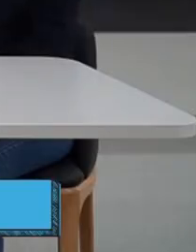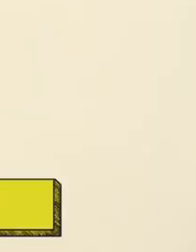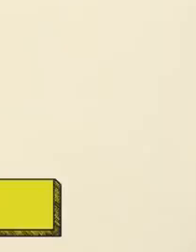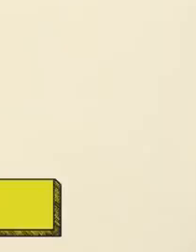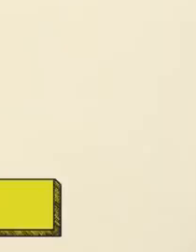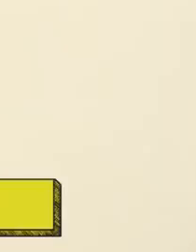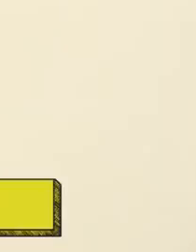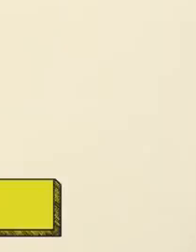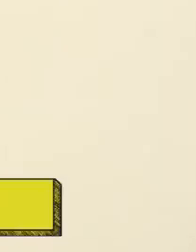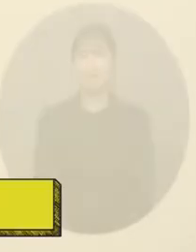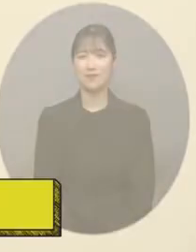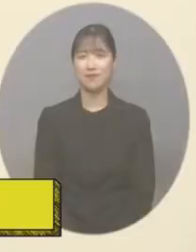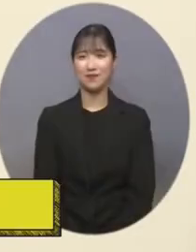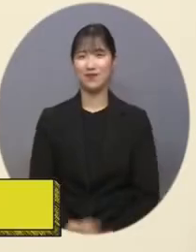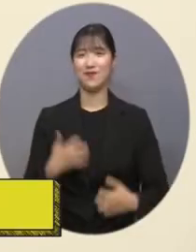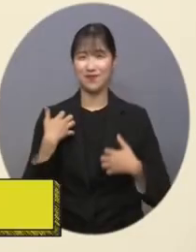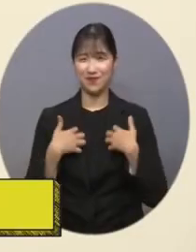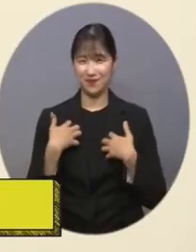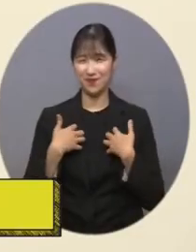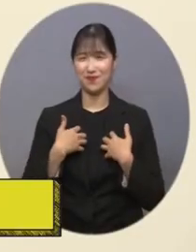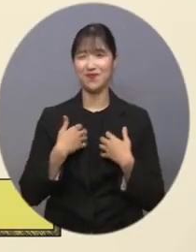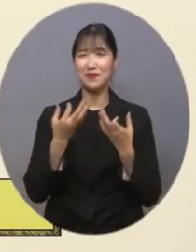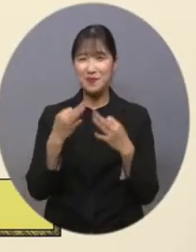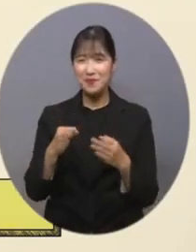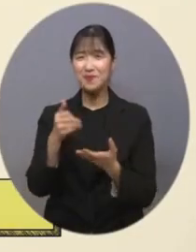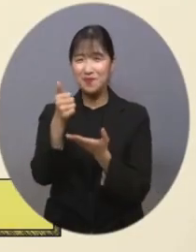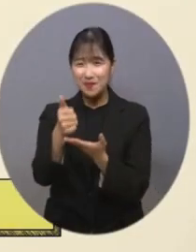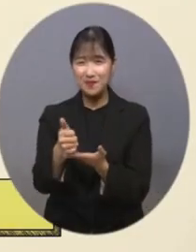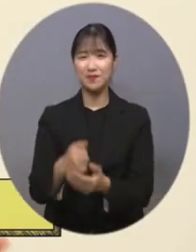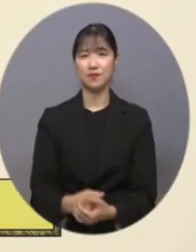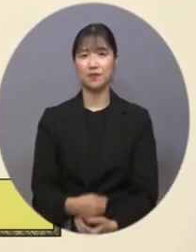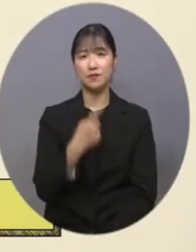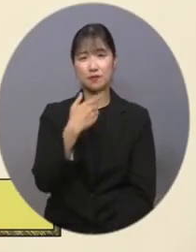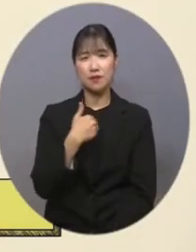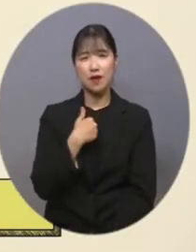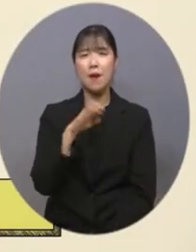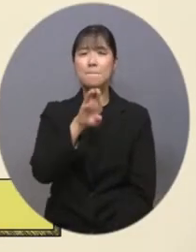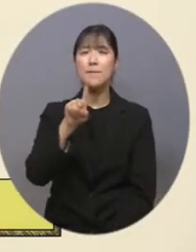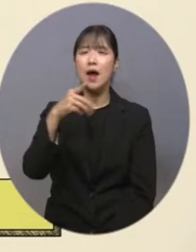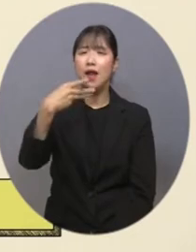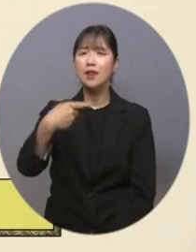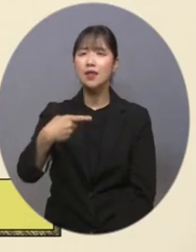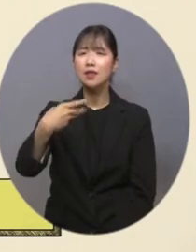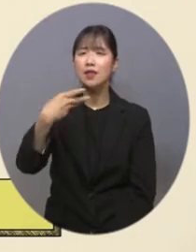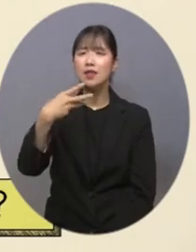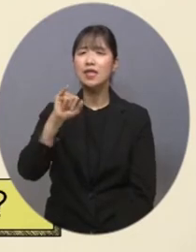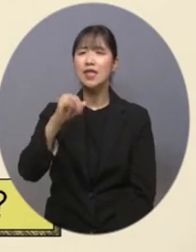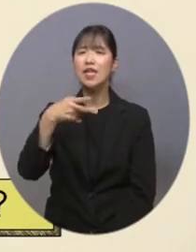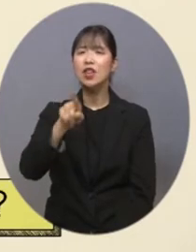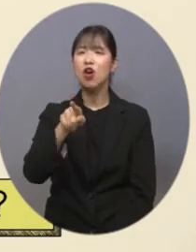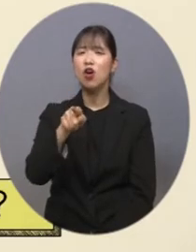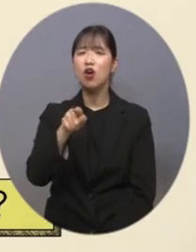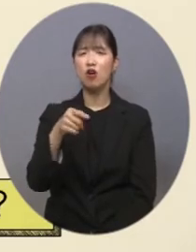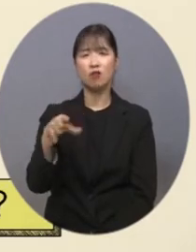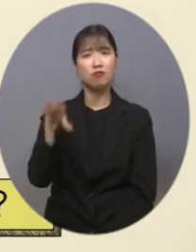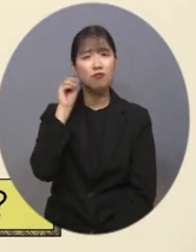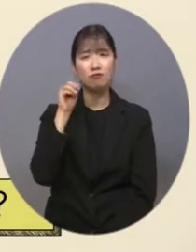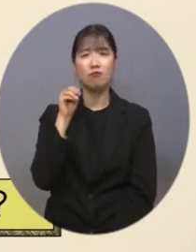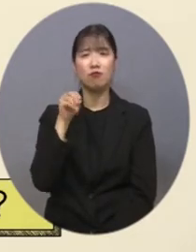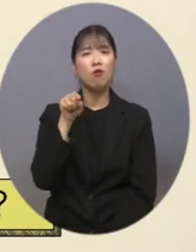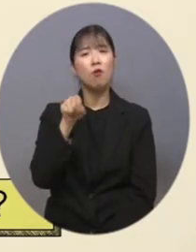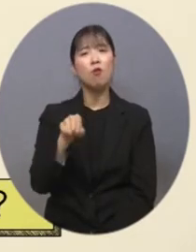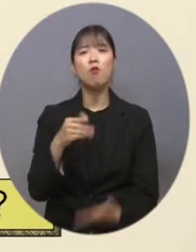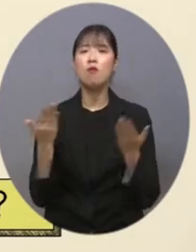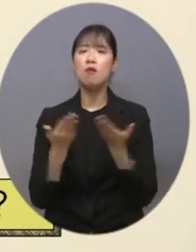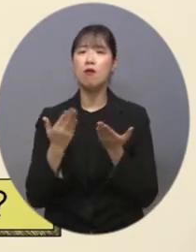김은섭입니다. 반갑습니다. 김은섭 파트리더님. 그러면 제가 지금 파트리더라고 들었는데 혹시 파트리더라는